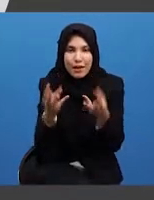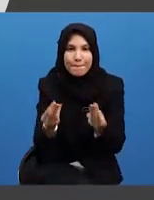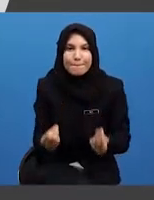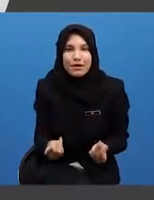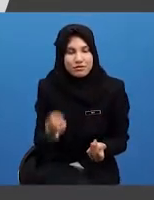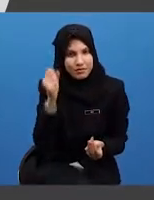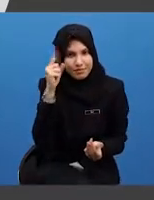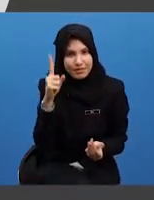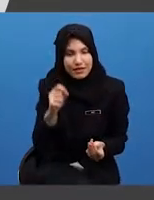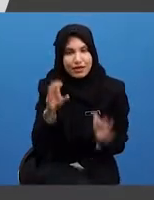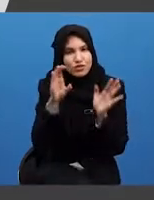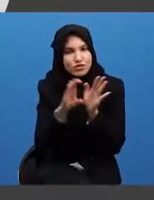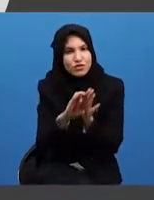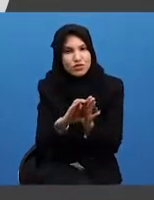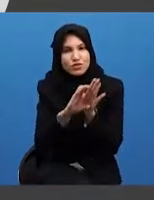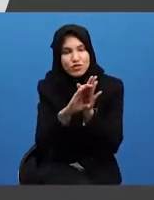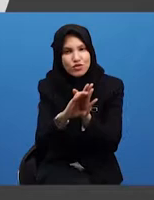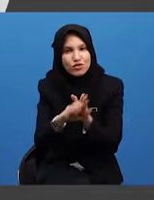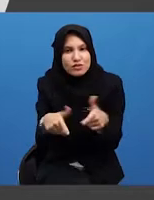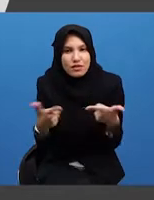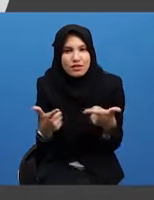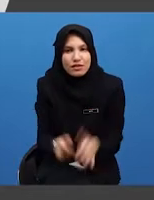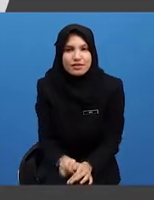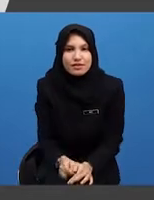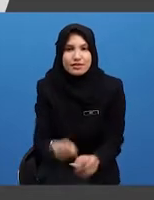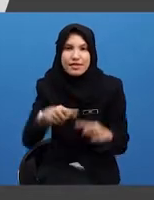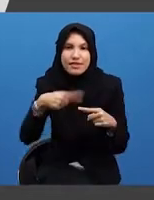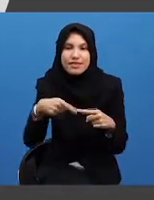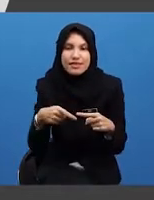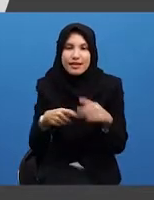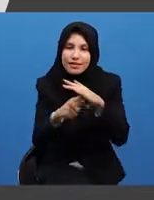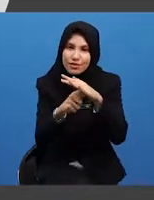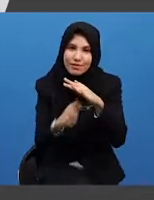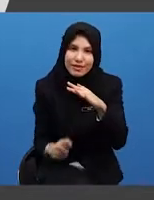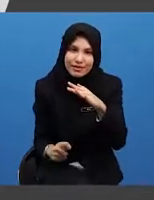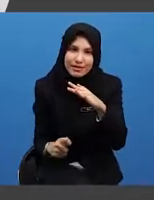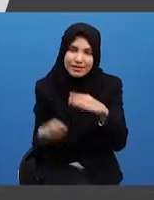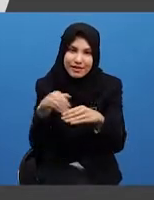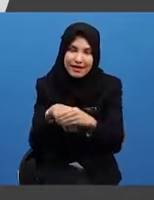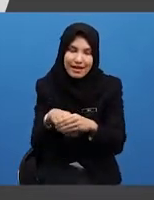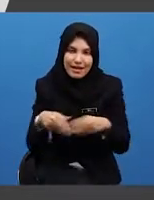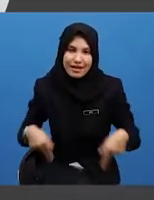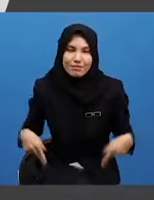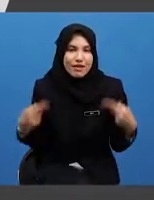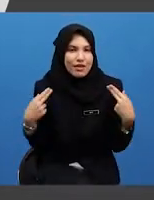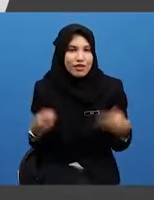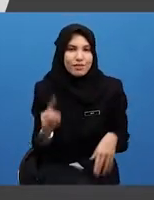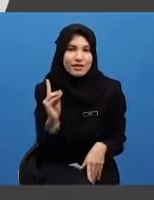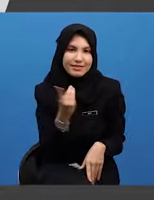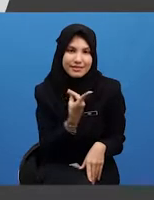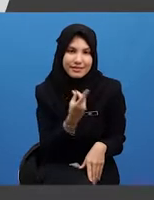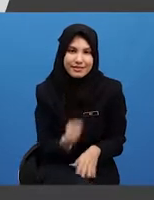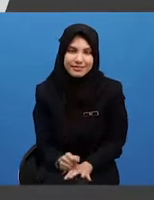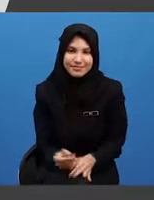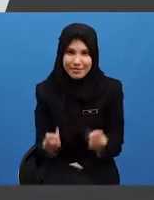cuba fikirkan apakah contoh-contoh lain tentang ketumpatan dalam kehidupan kita.